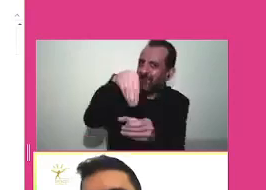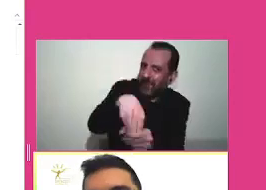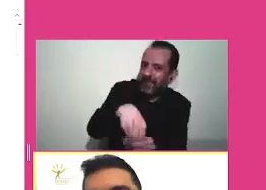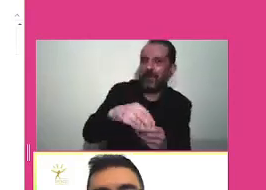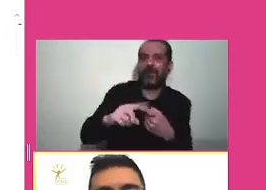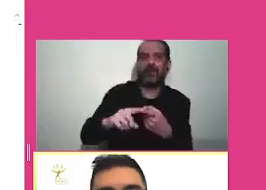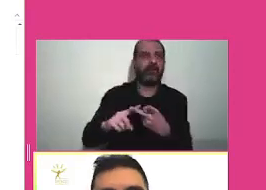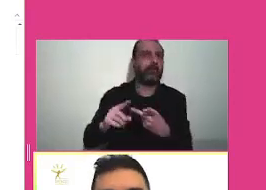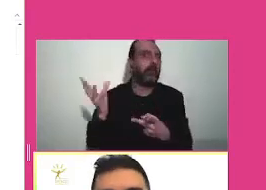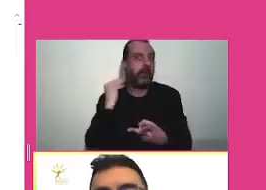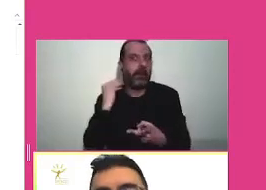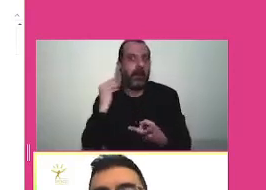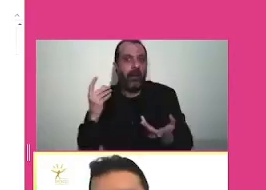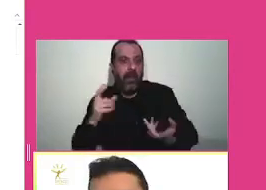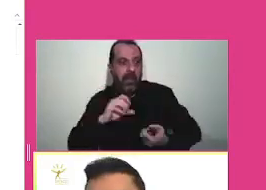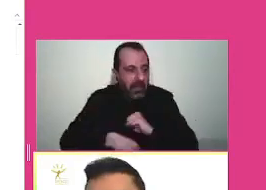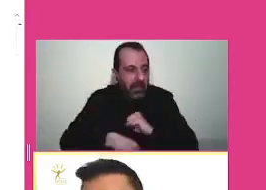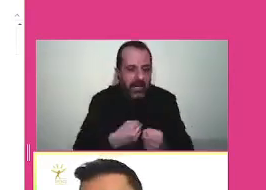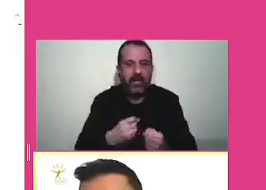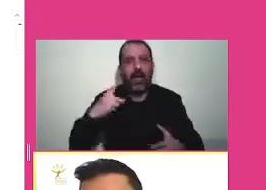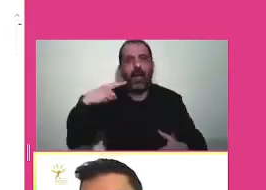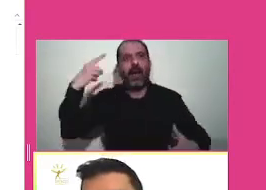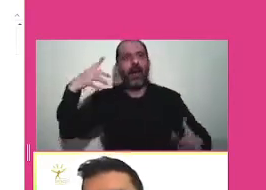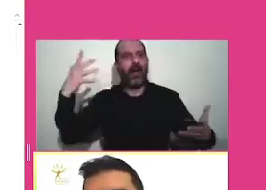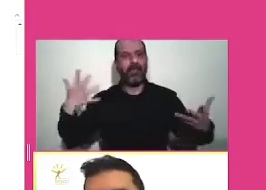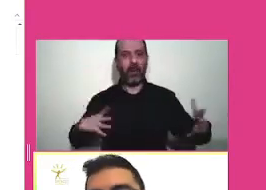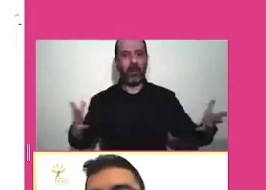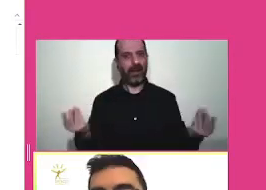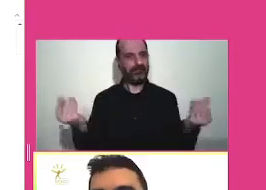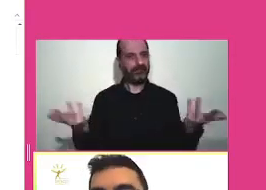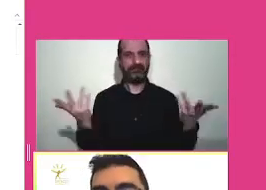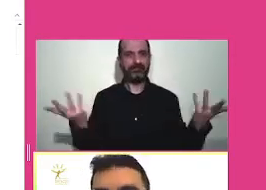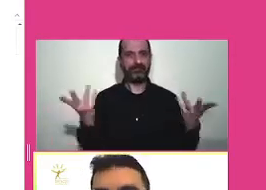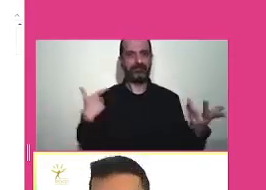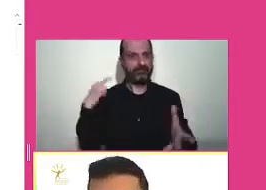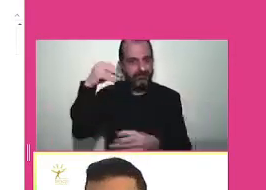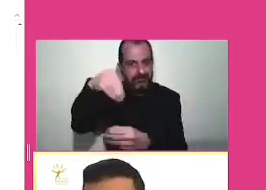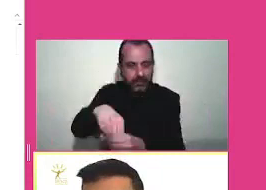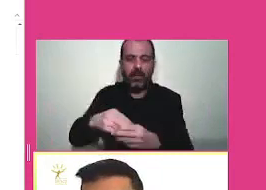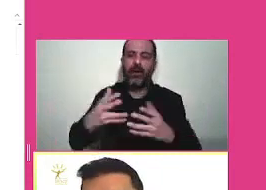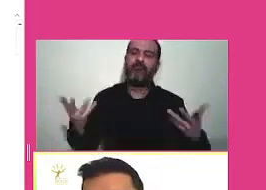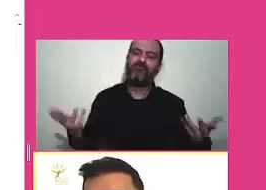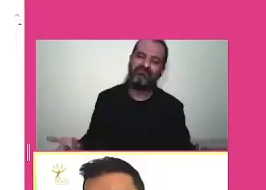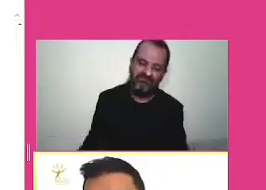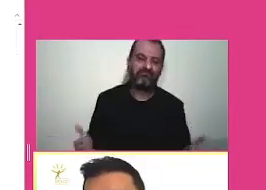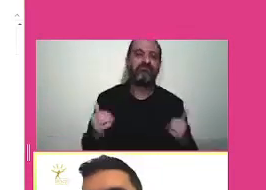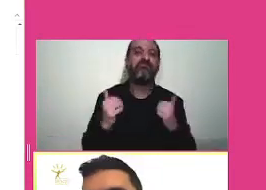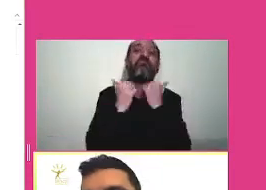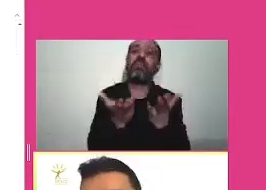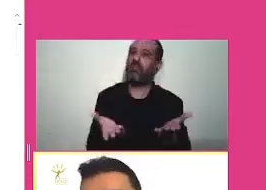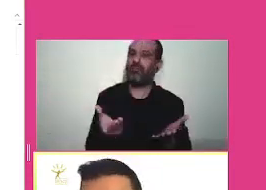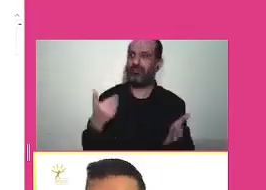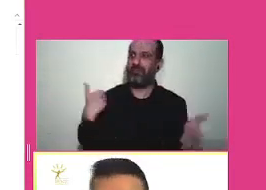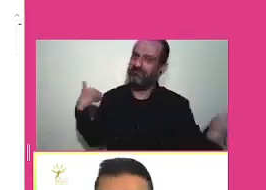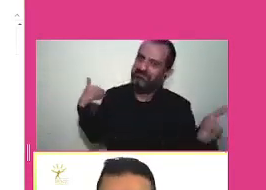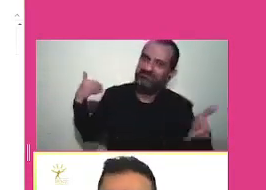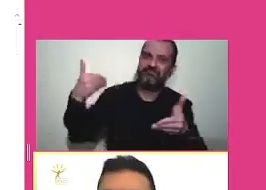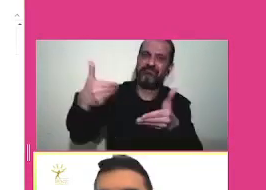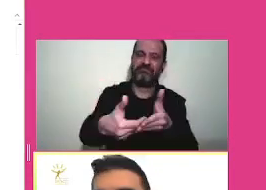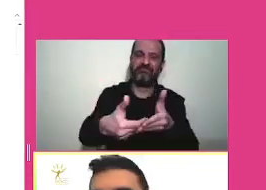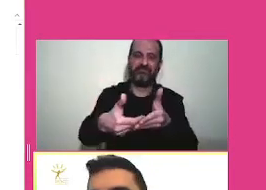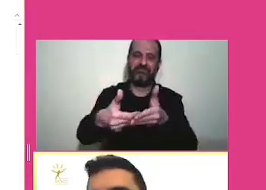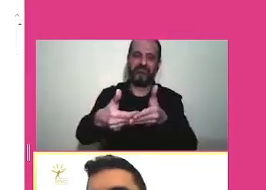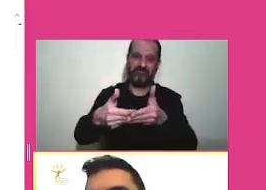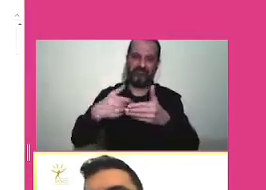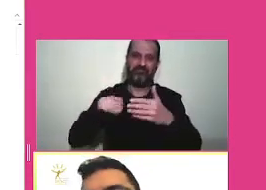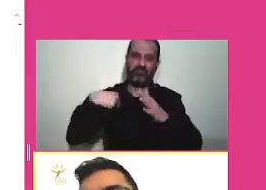γενικότερα όταν ακούνε δράσεις, ονειρεύονται κάτι τέτοιο. Αυτό σίγουρα δεν μπορέσαμε να το κατακτήσουμε καθ' όλη τη